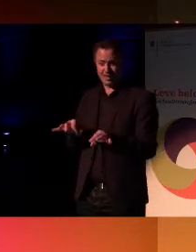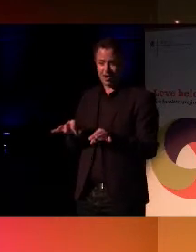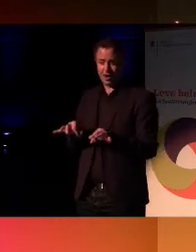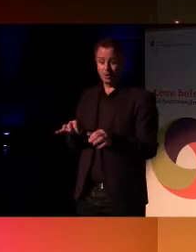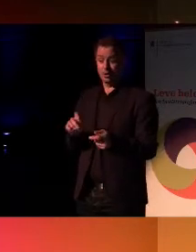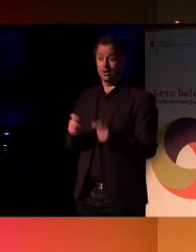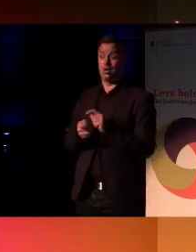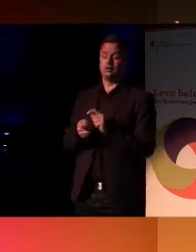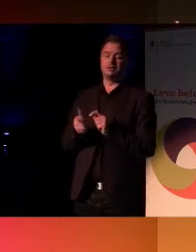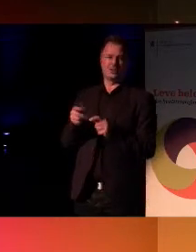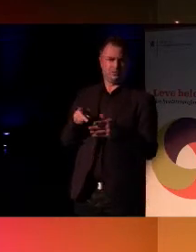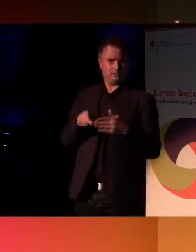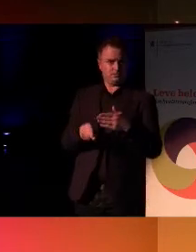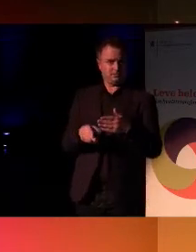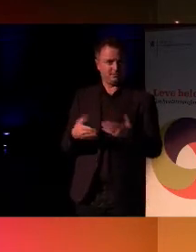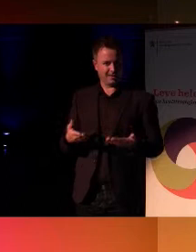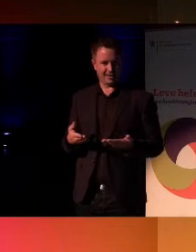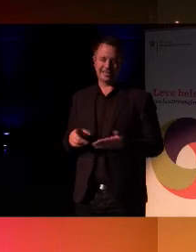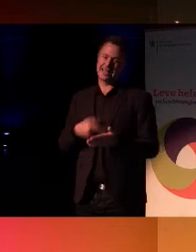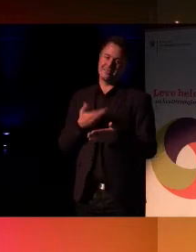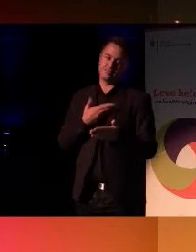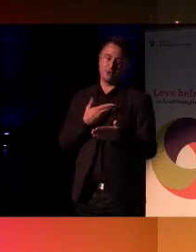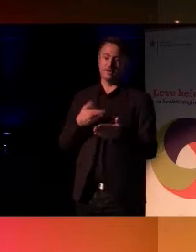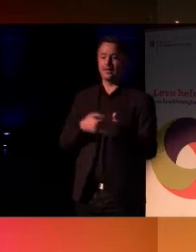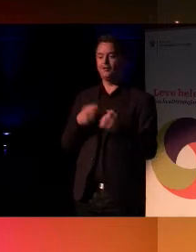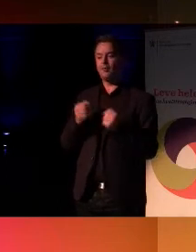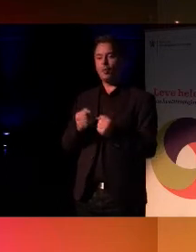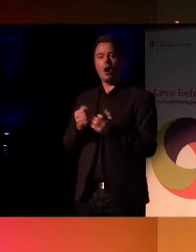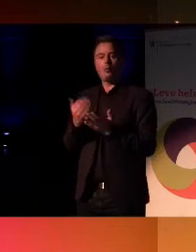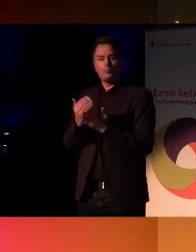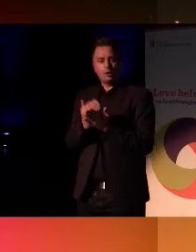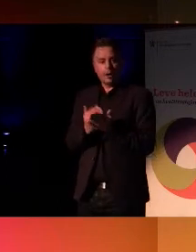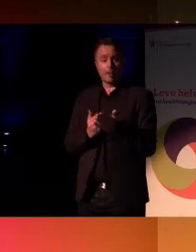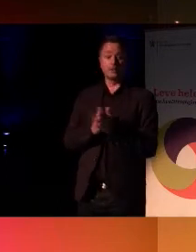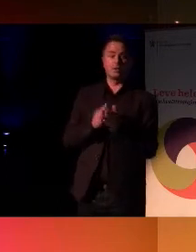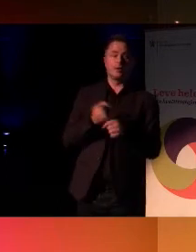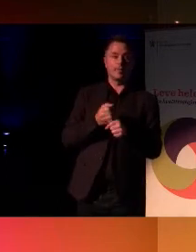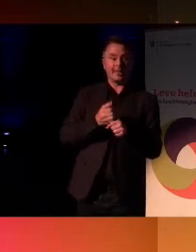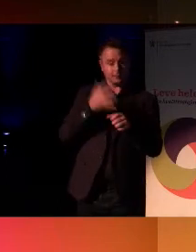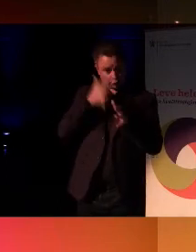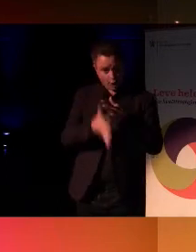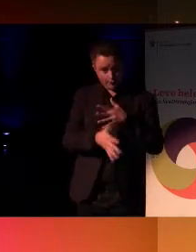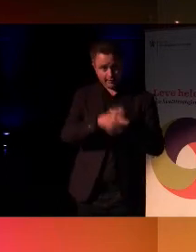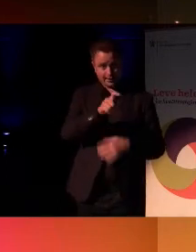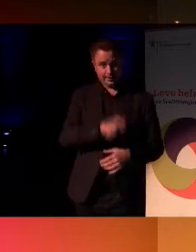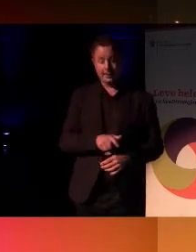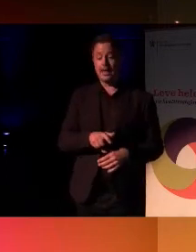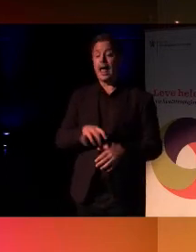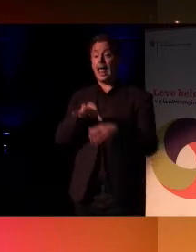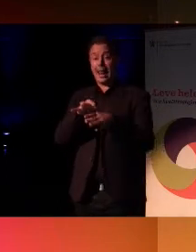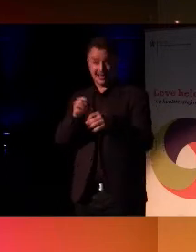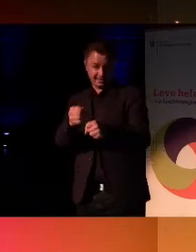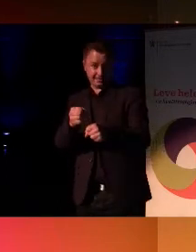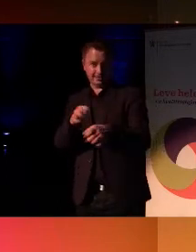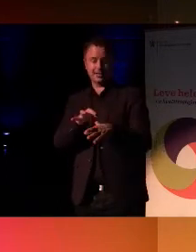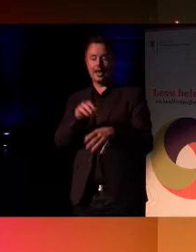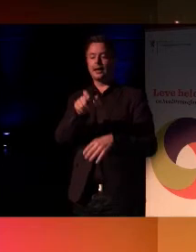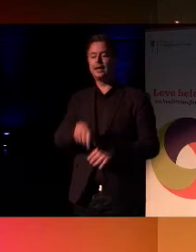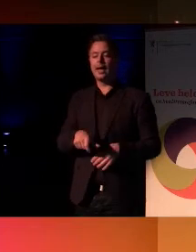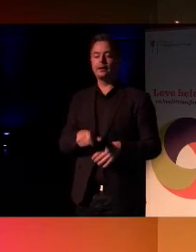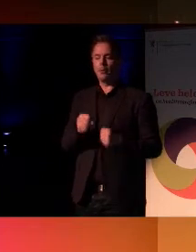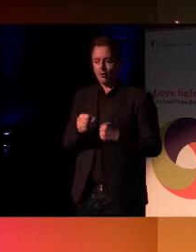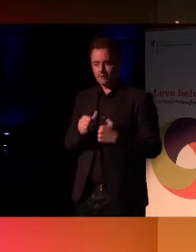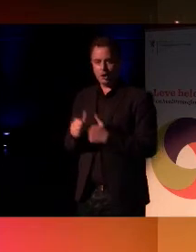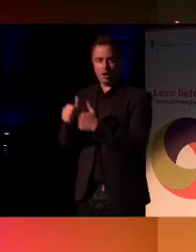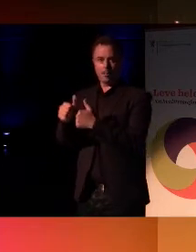lagt et opplegg, som en ramme rundt det, i samarbeid med psykiater og fastlege, der pasienten følges opp i prosjektet